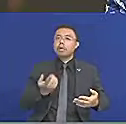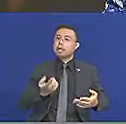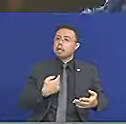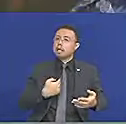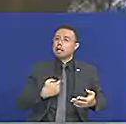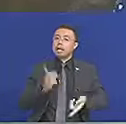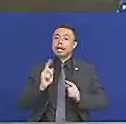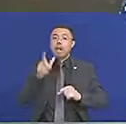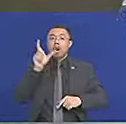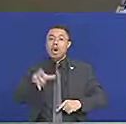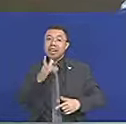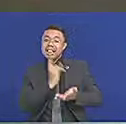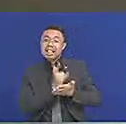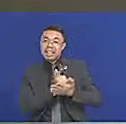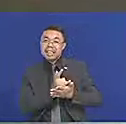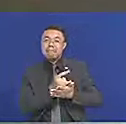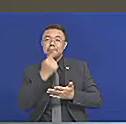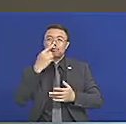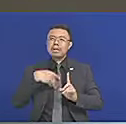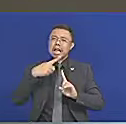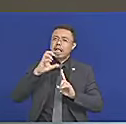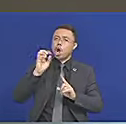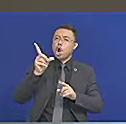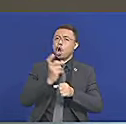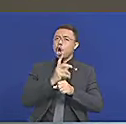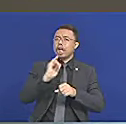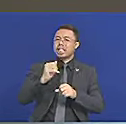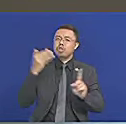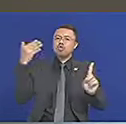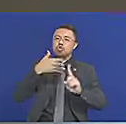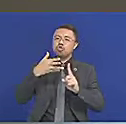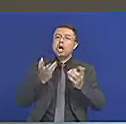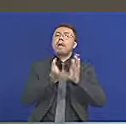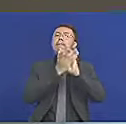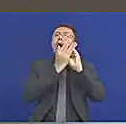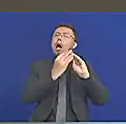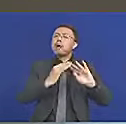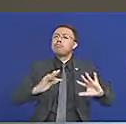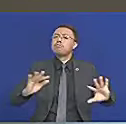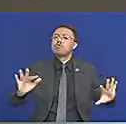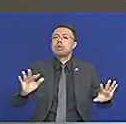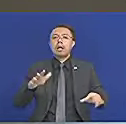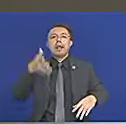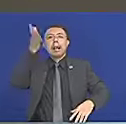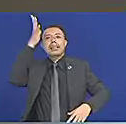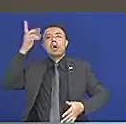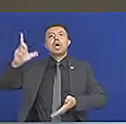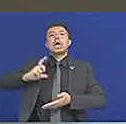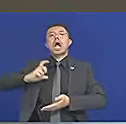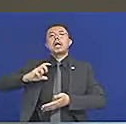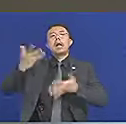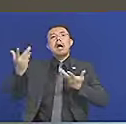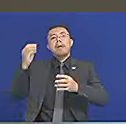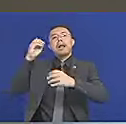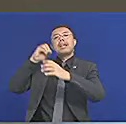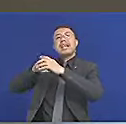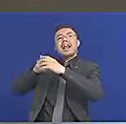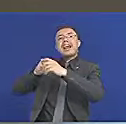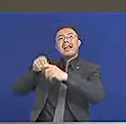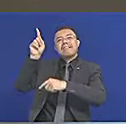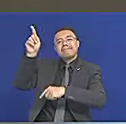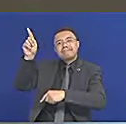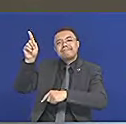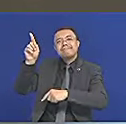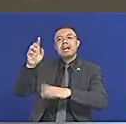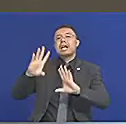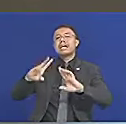Kalau orang masih berteologia kemakmuran, ia tidak mengerti kekayaan yang terkandung di